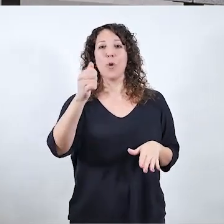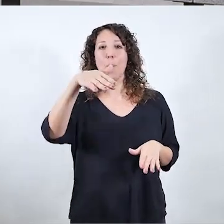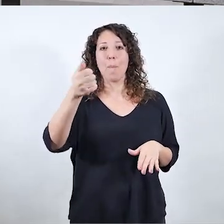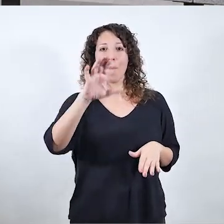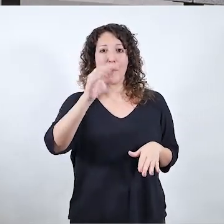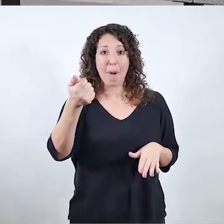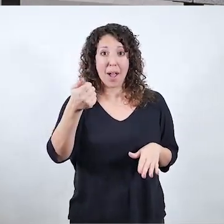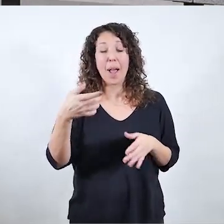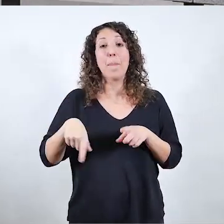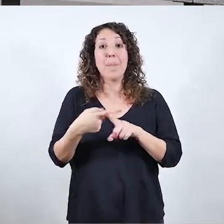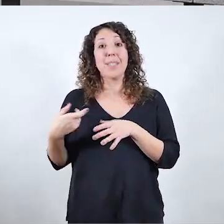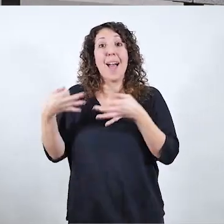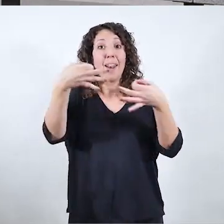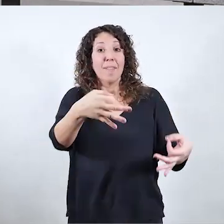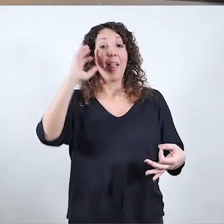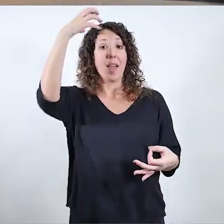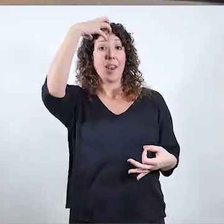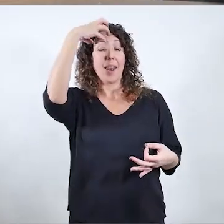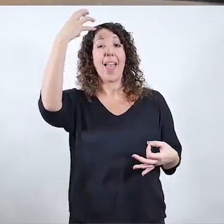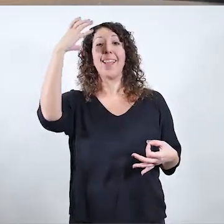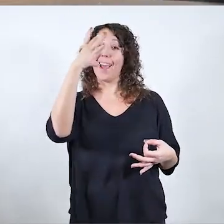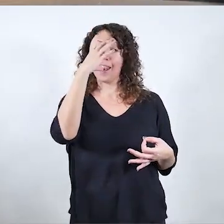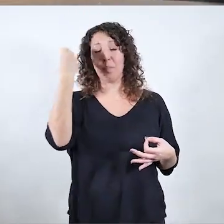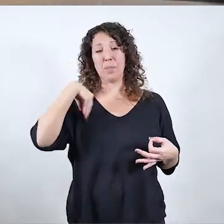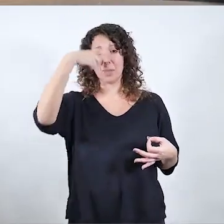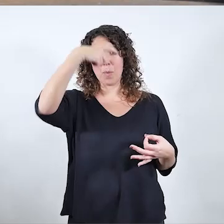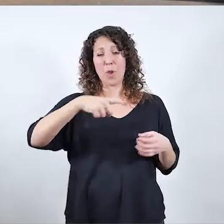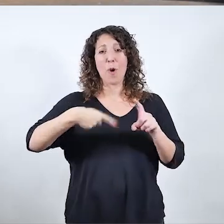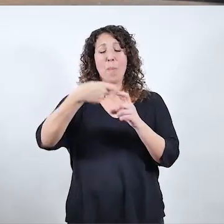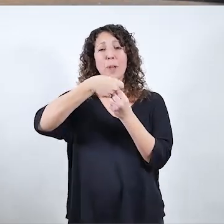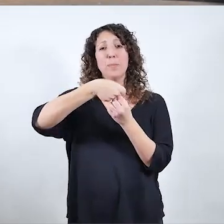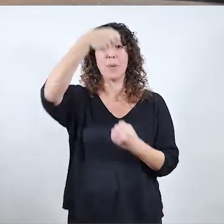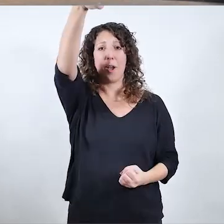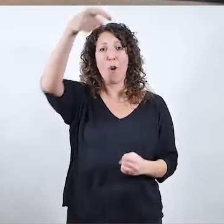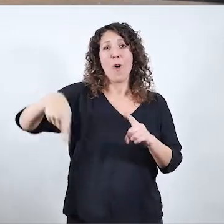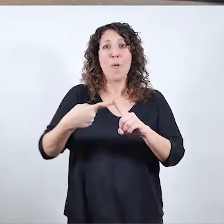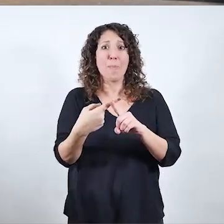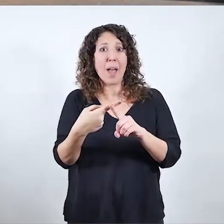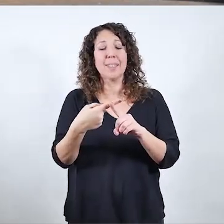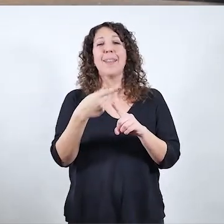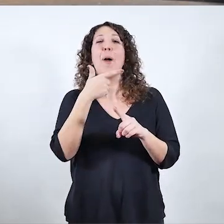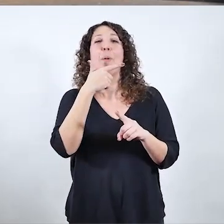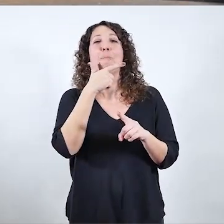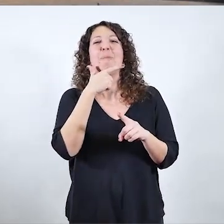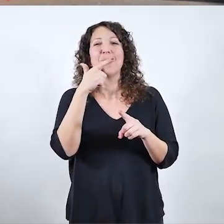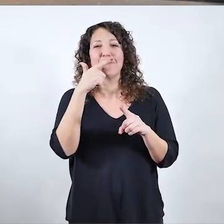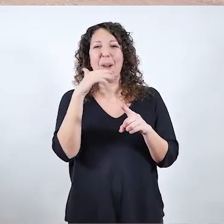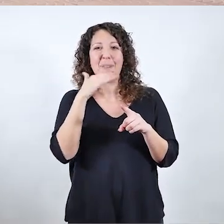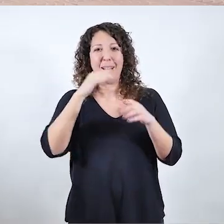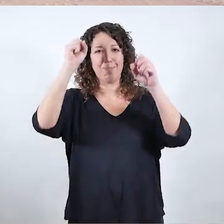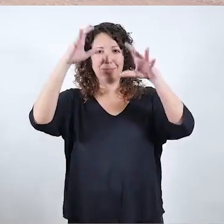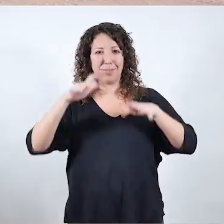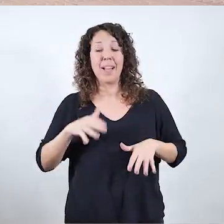Tomaca, arribada del rei Carnestoltes, o sea, jo, el meu pregó i guerra mundial de confeti!